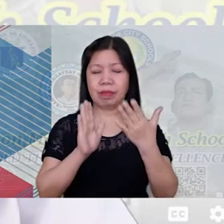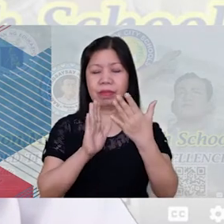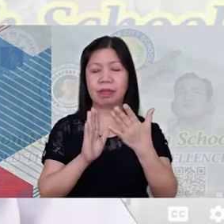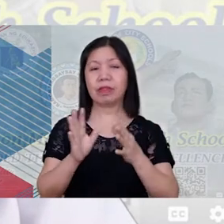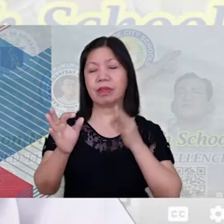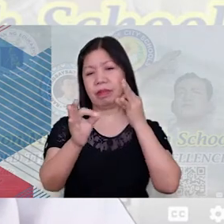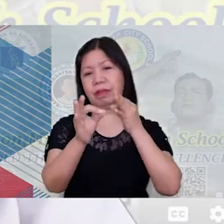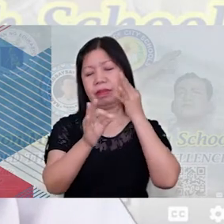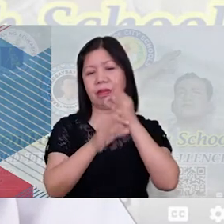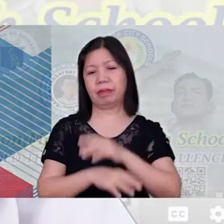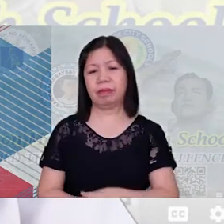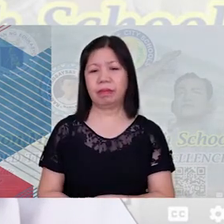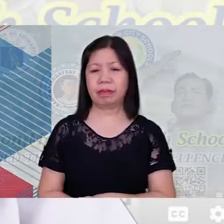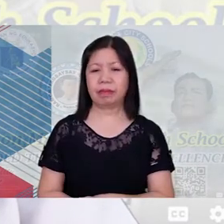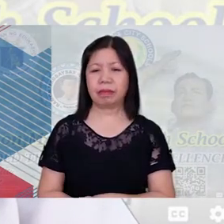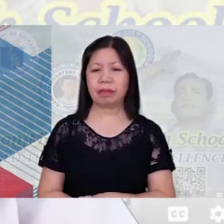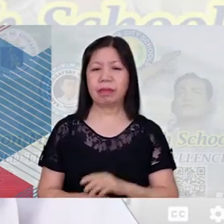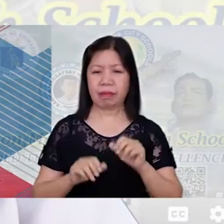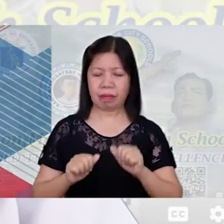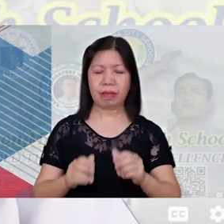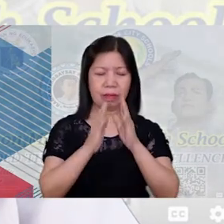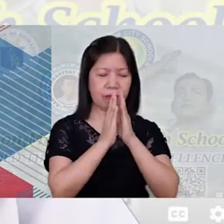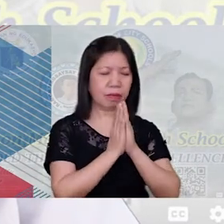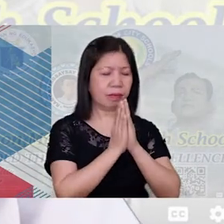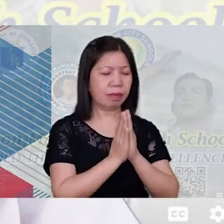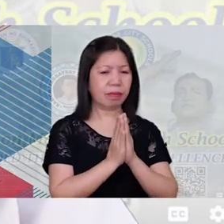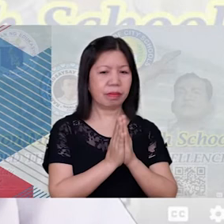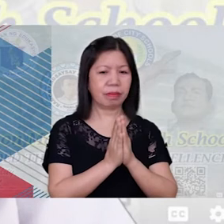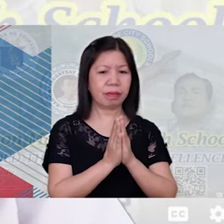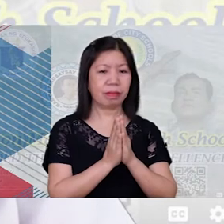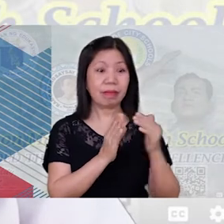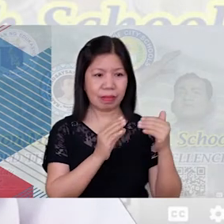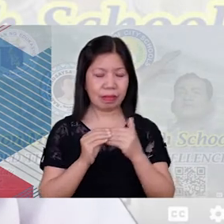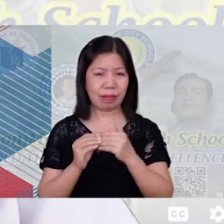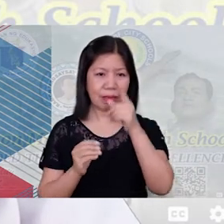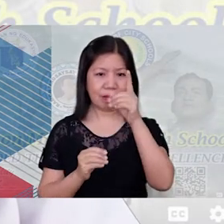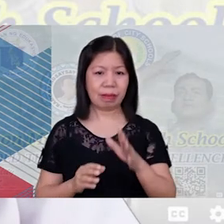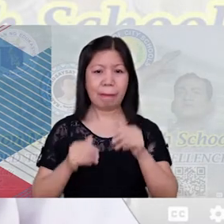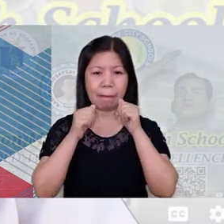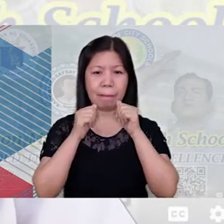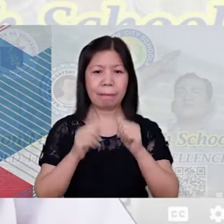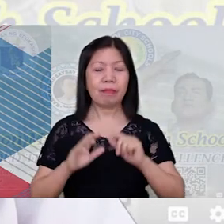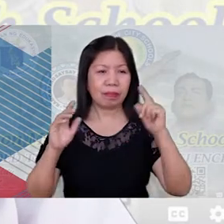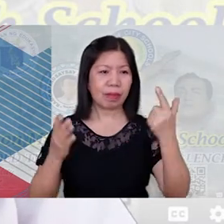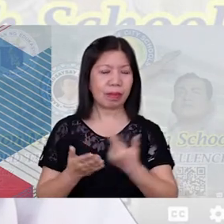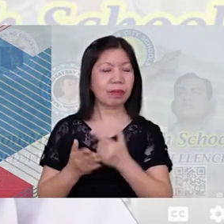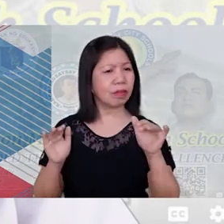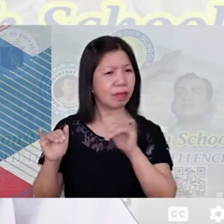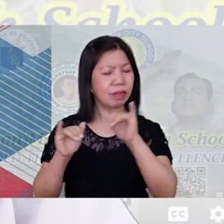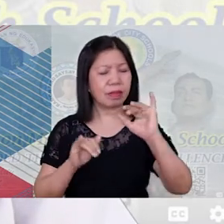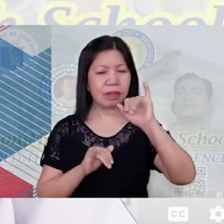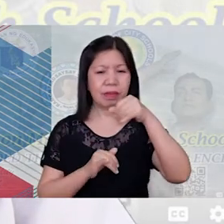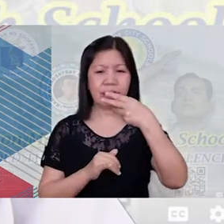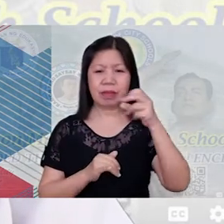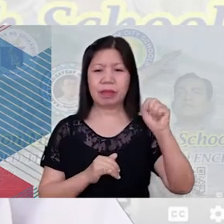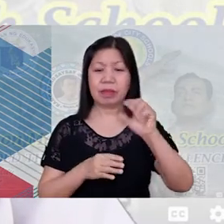susuungin sa hinaharap. Pagpalain tayo ng buong may kapal. Pagbati sa aking kapwa, Junior High